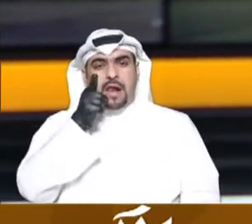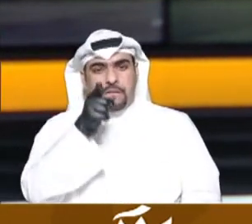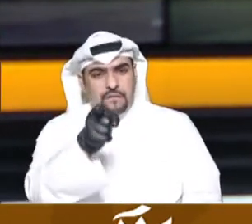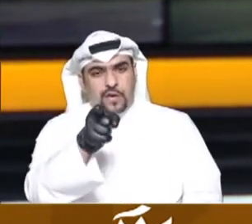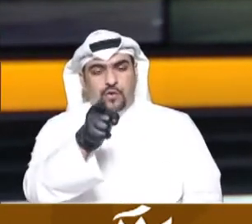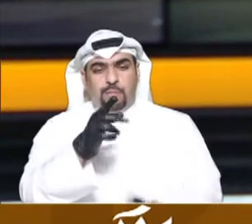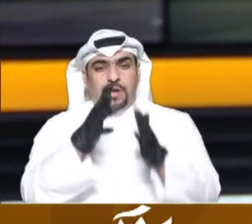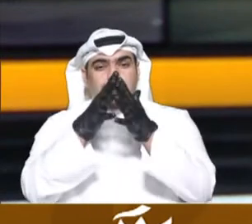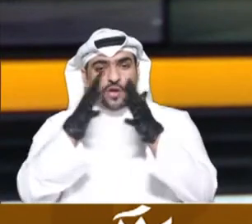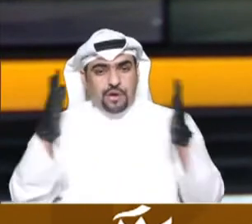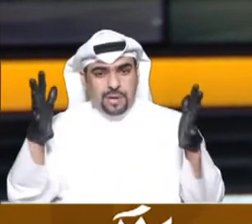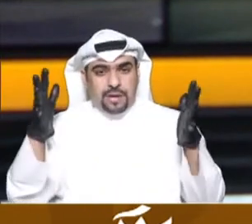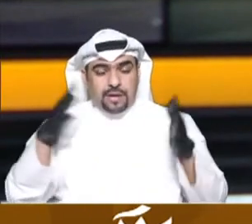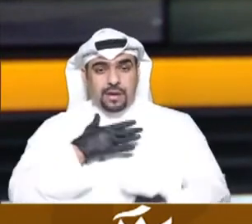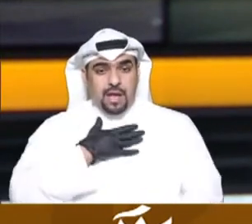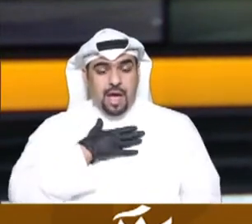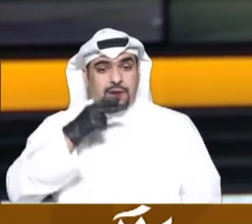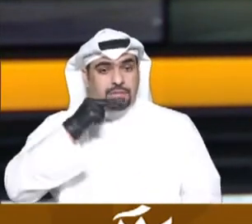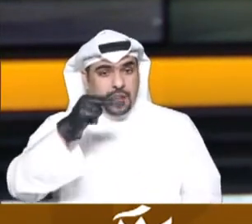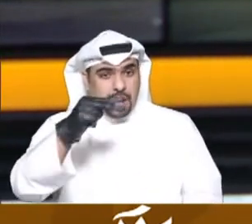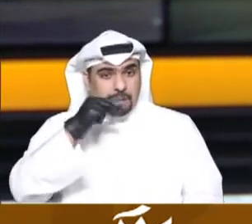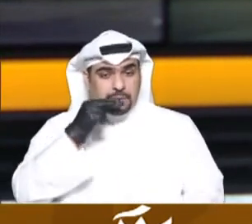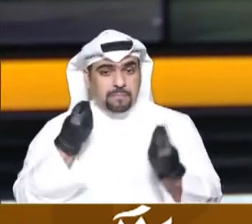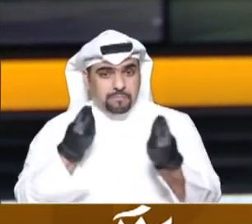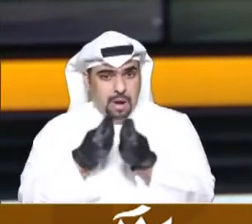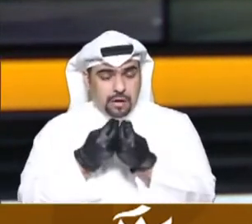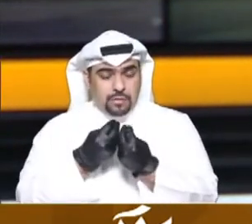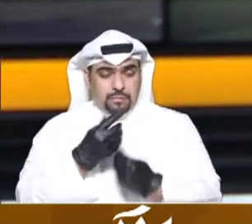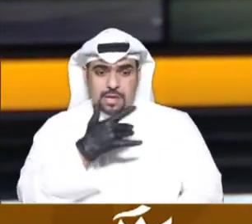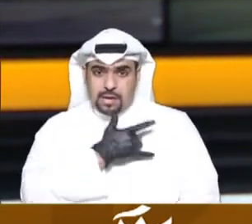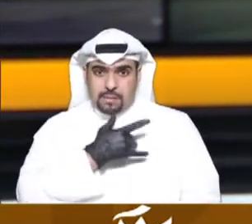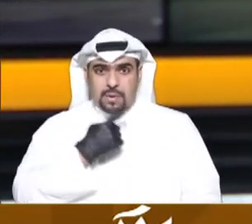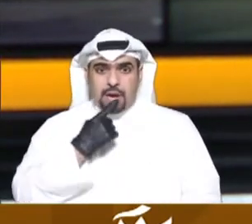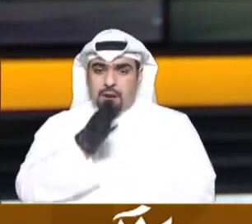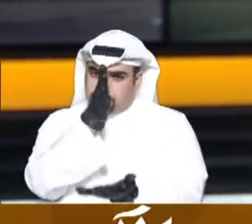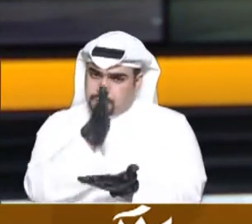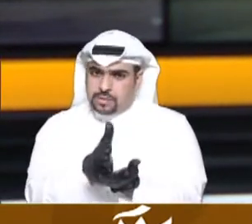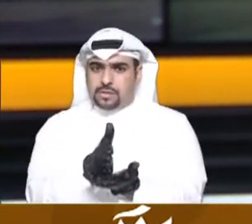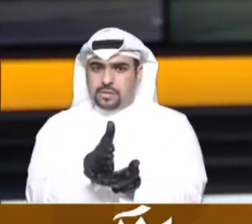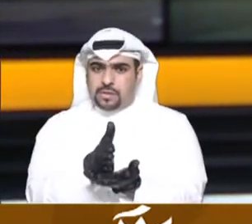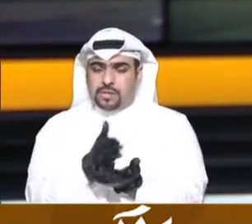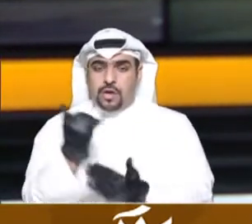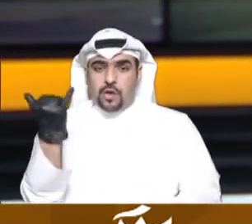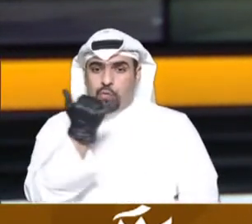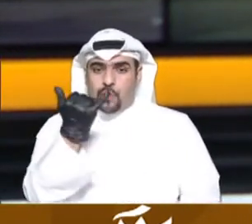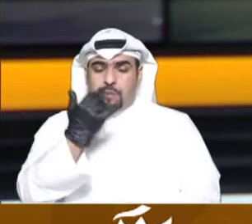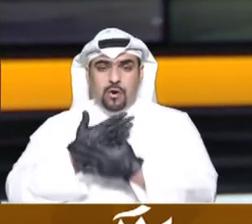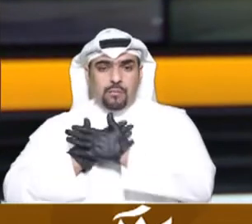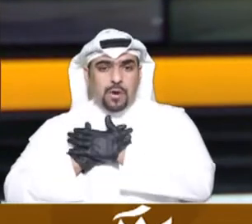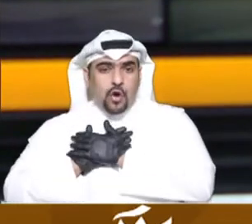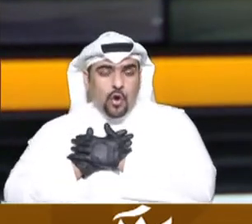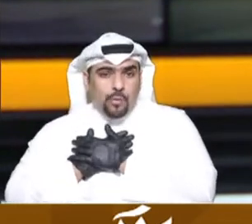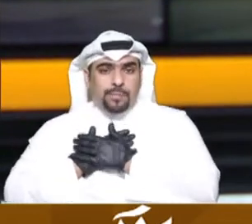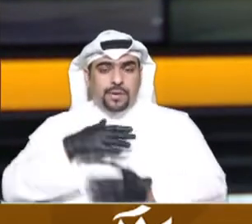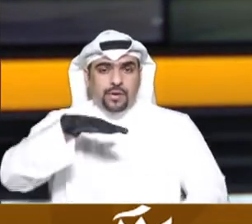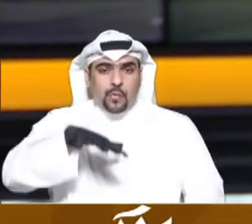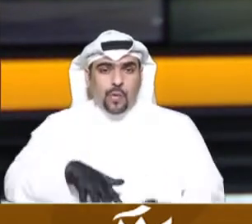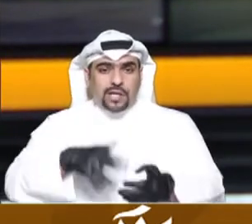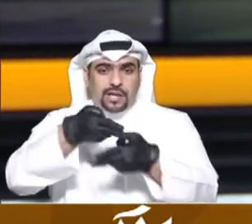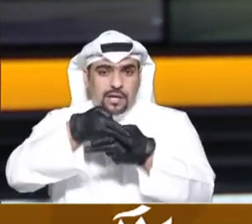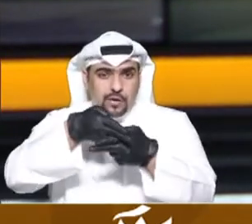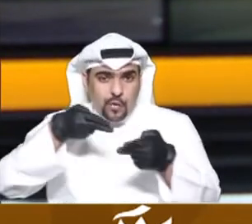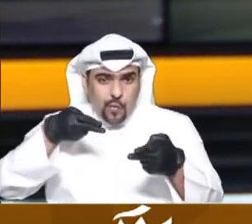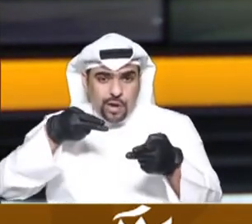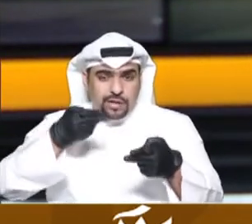وإحنا نخاطبكم بكل مشاعر الصدق والإخلاص والانتماء والولاء والروح الوطنية وحب